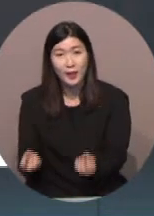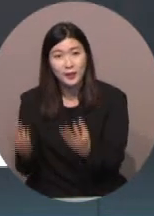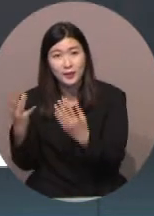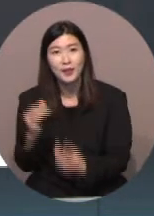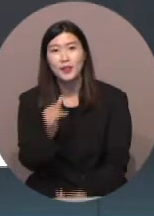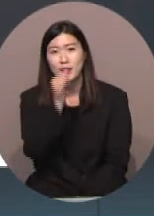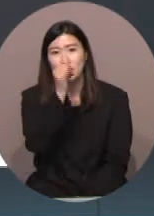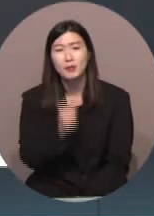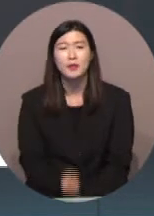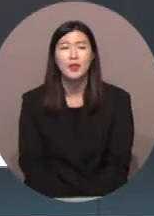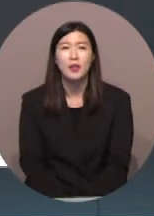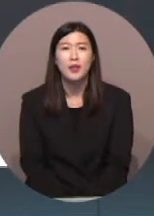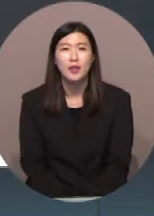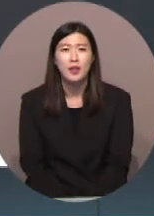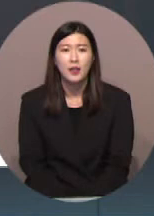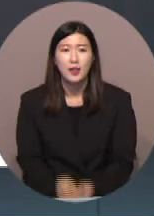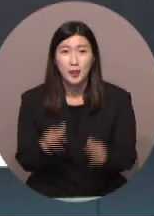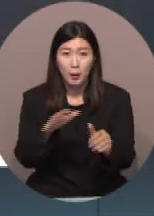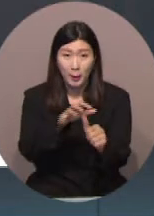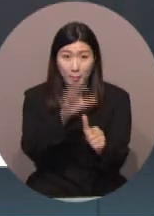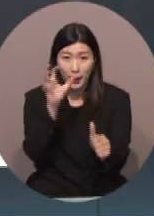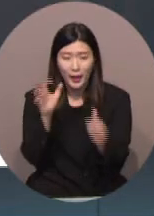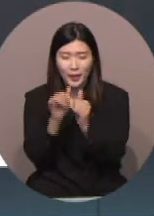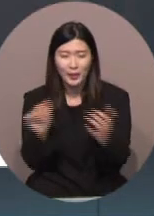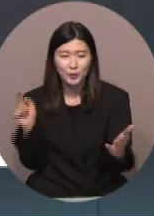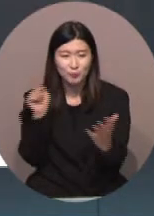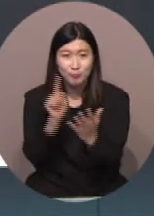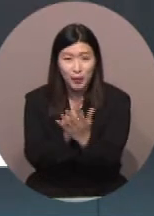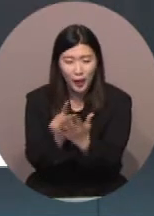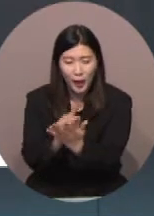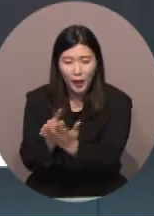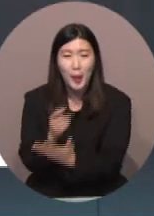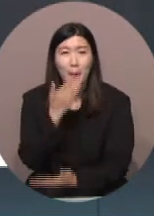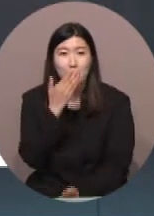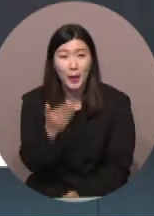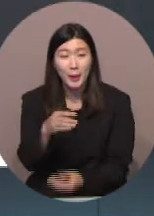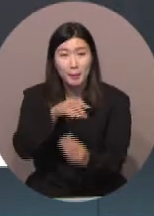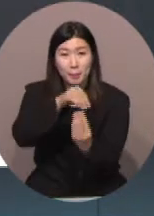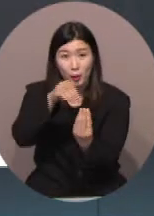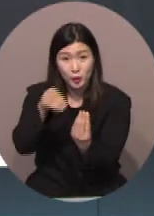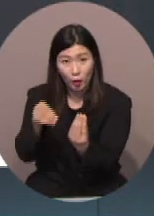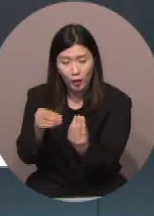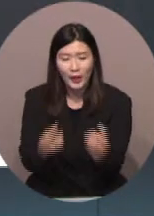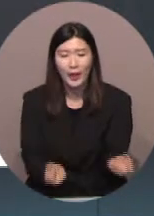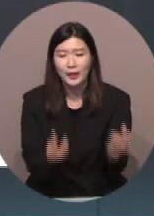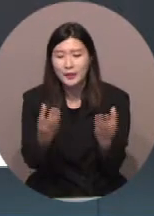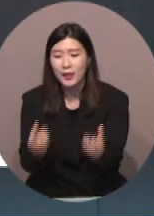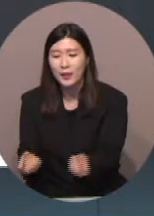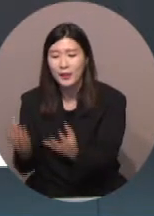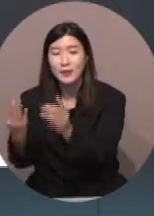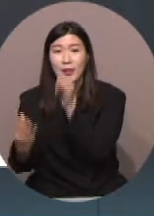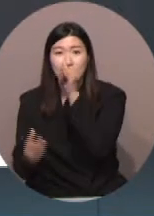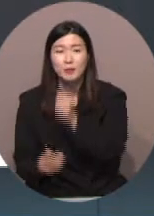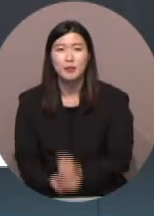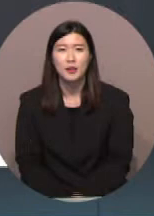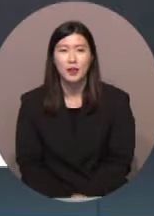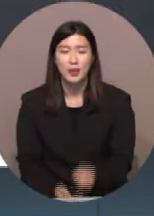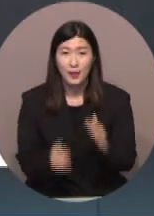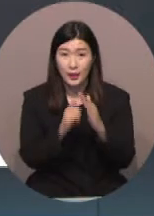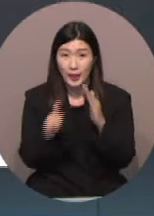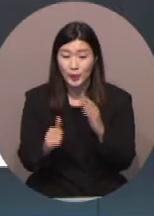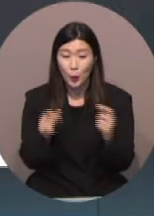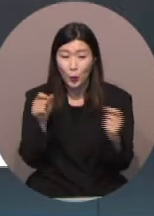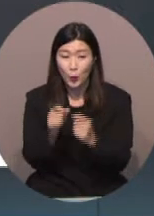펼쳐집니다. 이번 추석은 거리 두기 해제에 맞는 첫 명절인 만큼 대면 행사가 많아졌는데요. 온 가족의